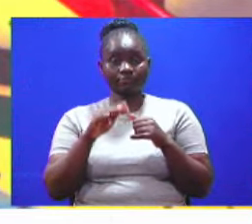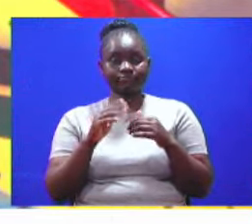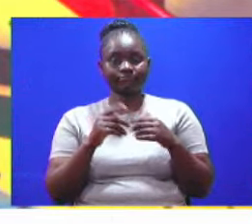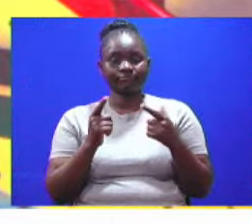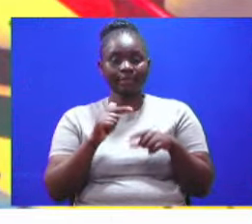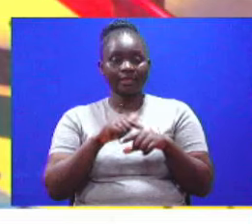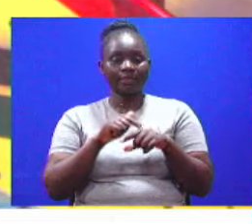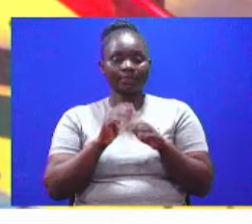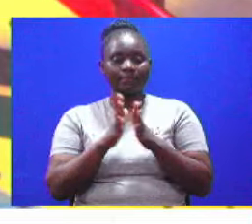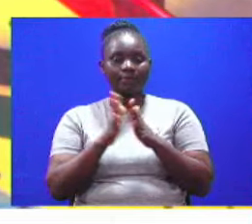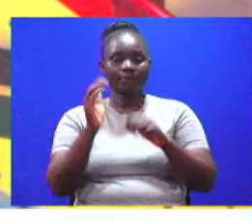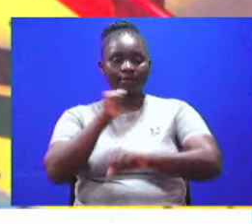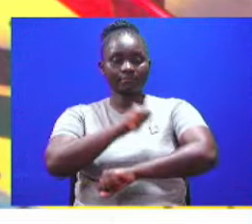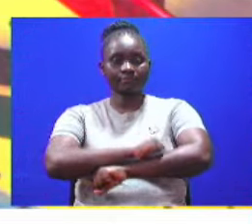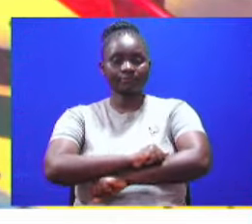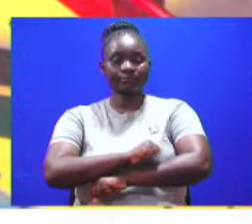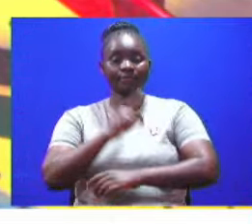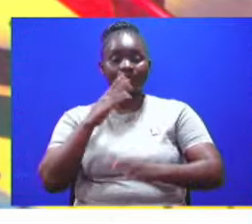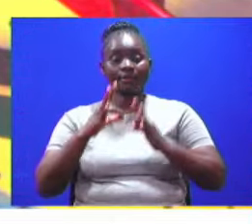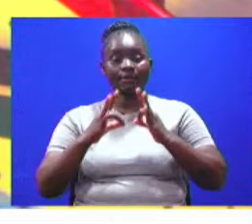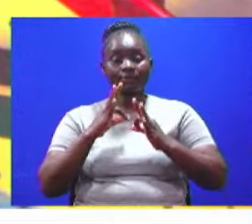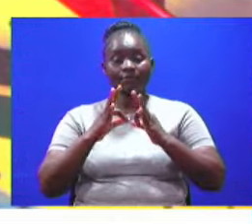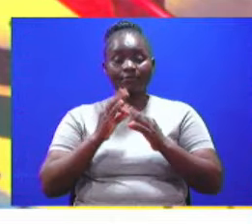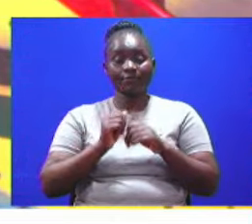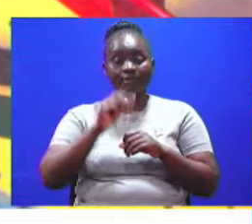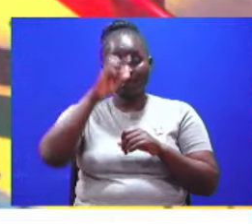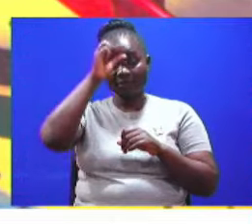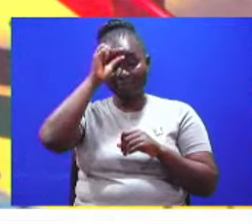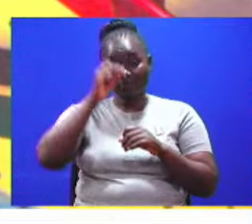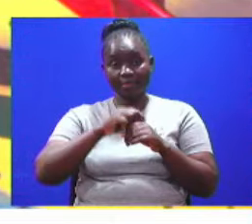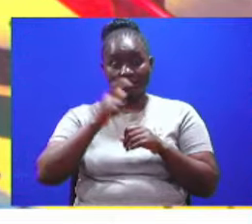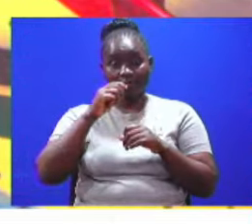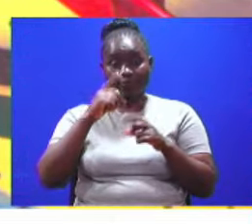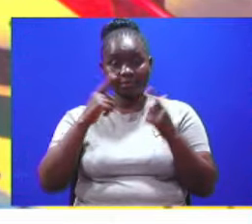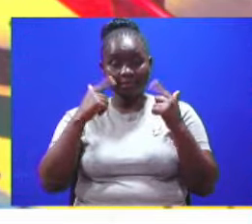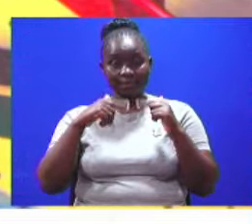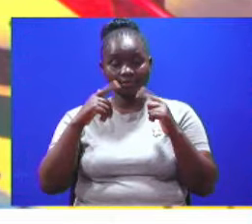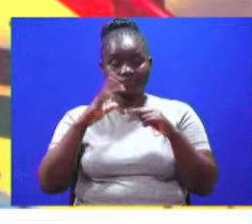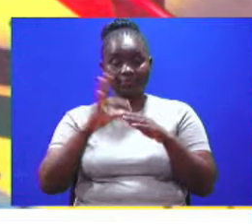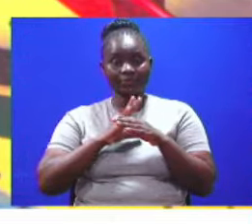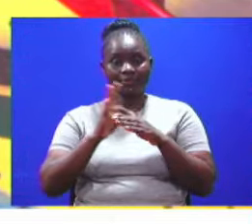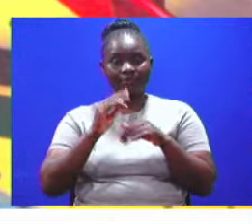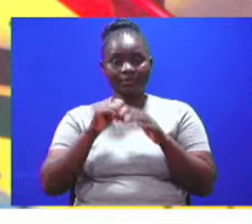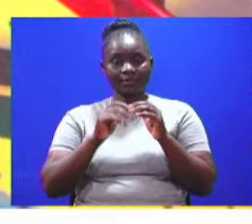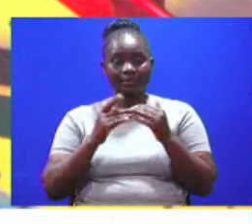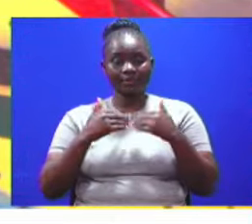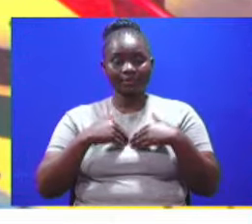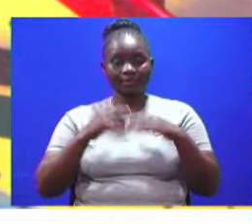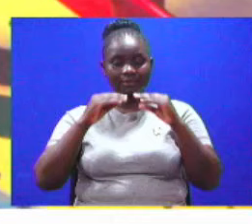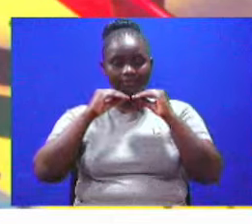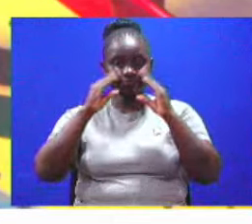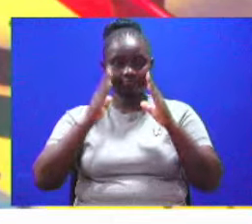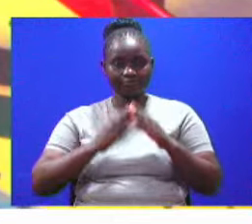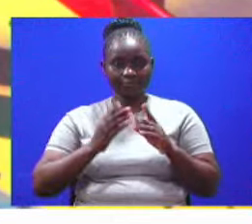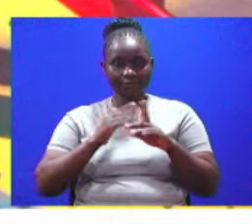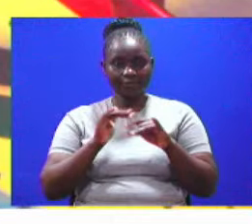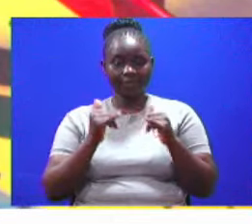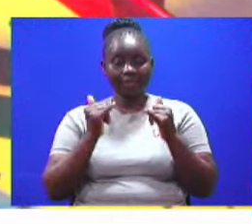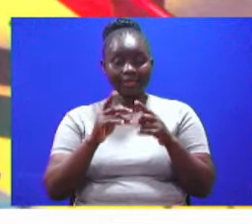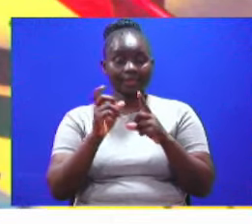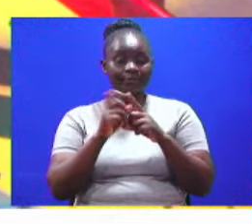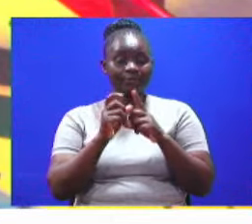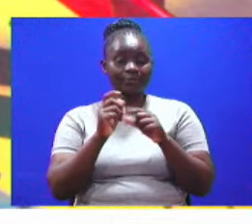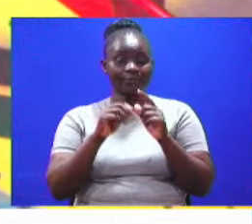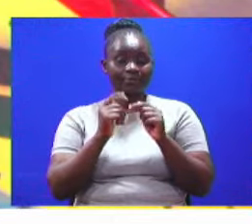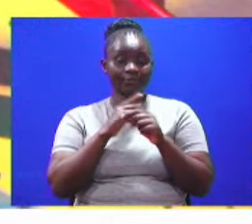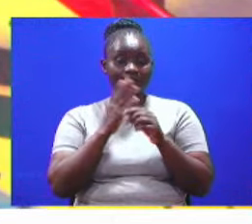chila chikoba chiko igurua onye serikali teli guchikoba gikora liyo guikirania amaganyo ya boro kiwa ayubo nengana boigo ya